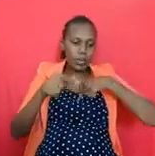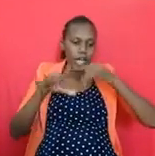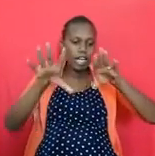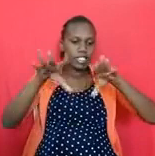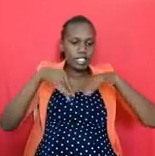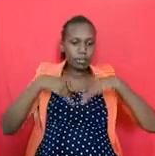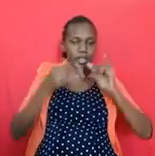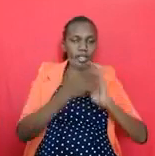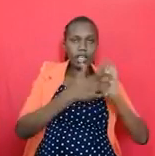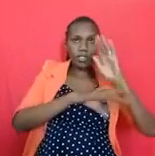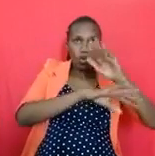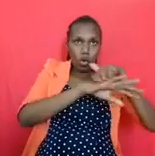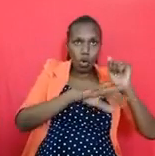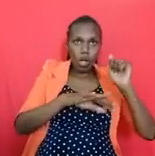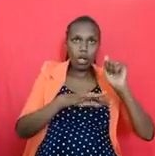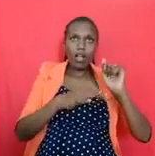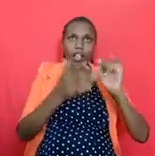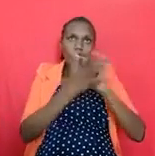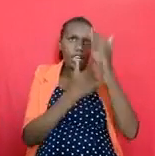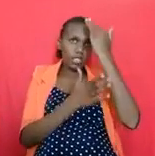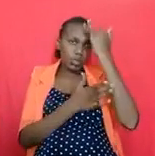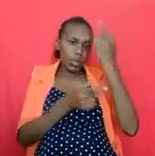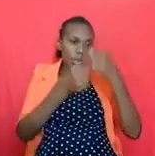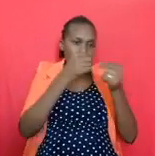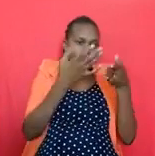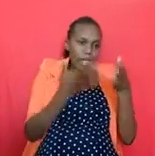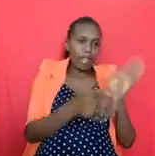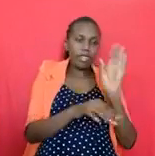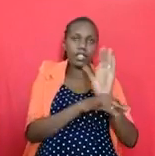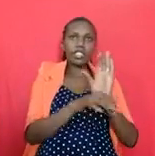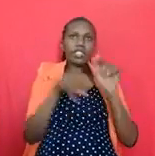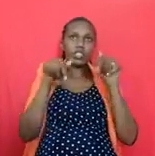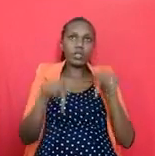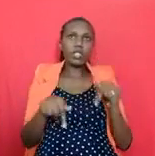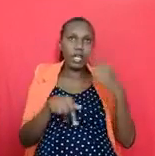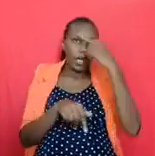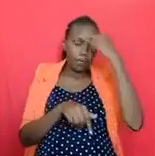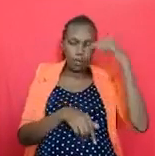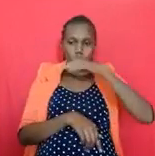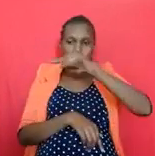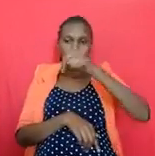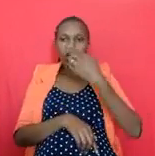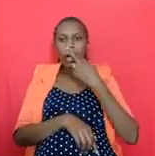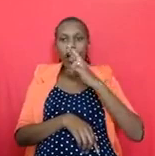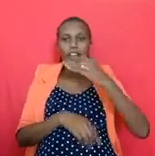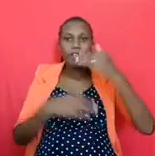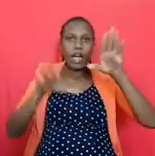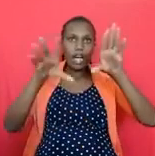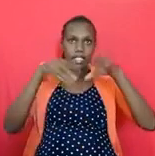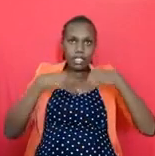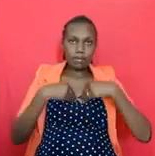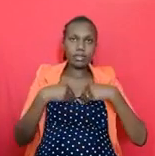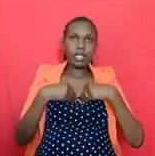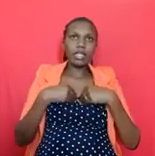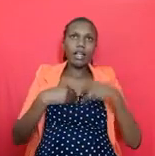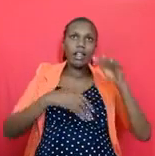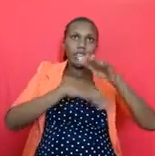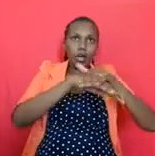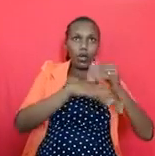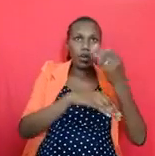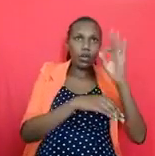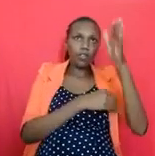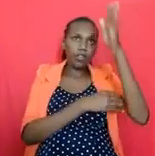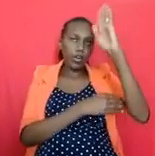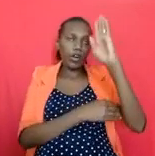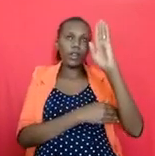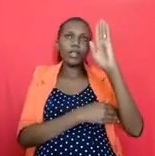ucio nikio twi thiini wa nyumba ya ngai tondu ithui nitwitikirite mwita uria